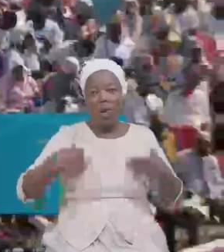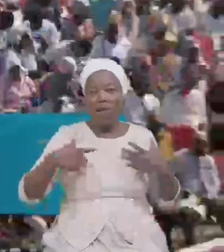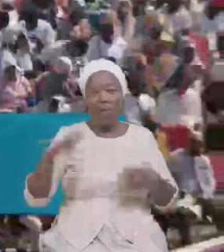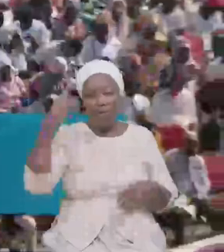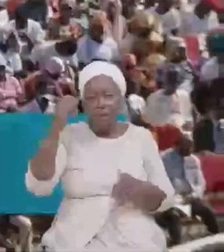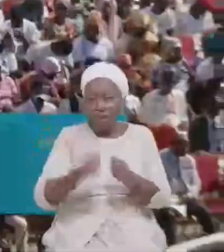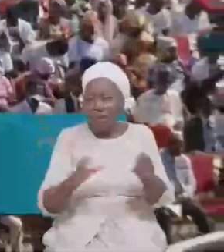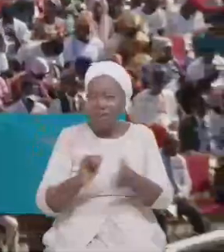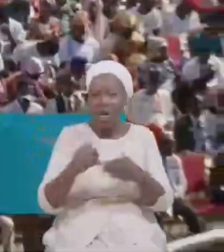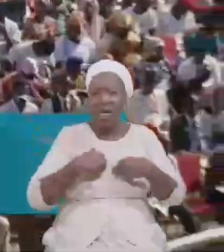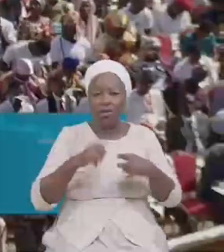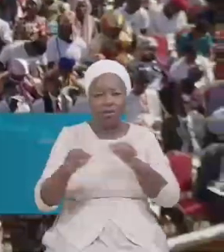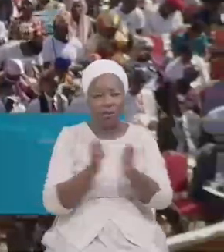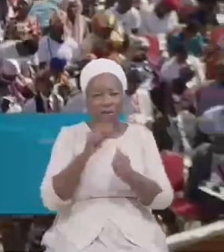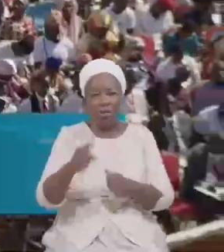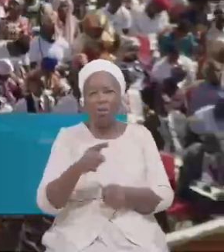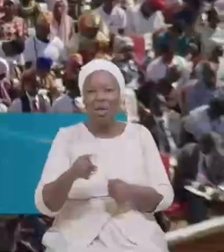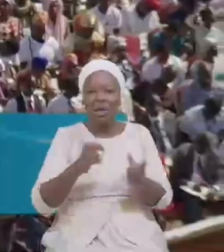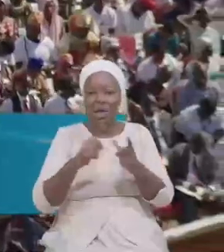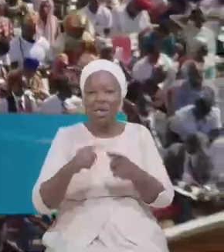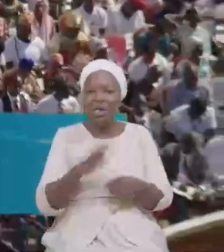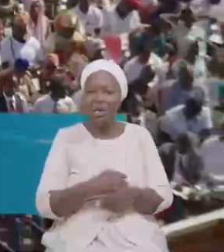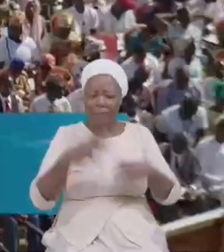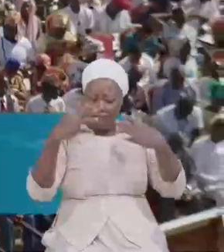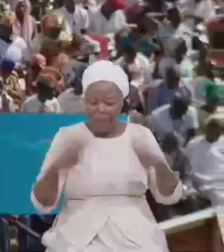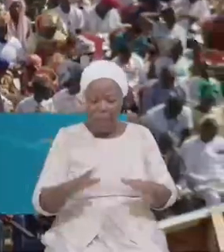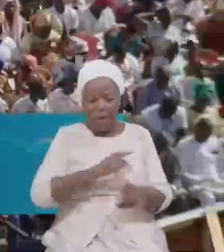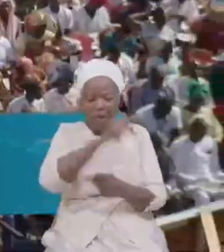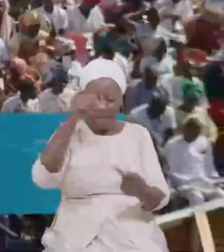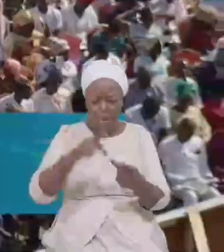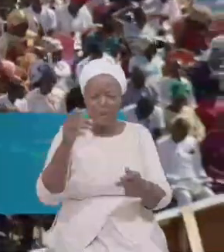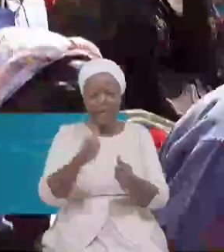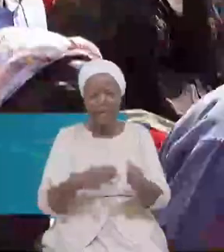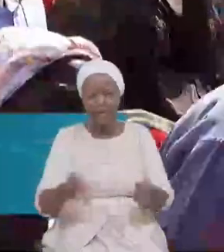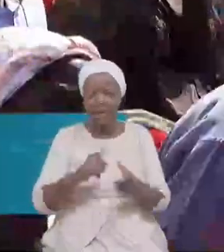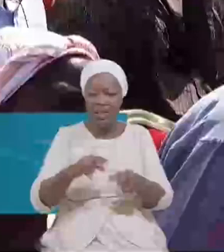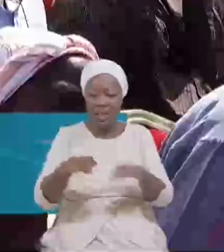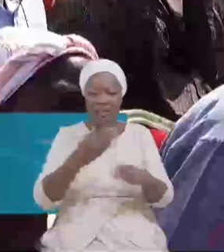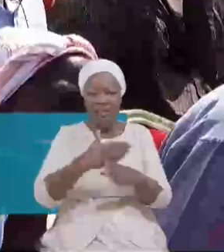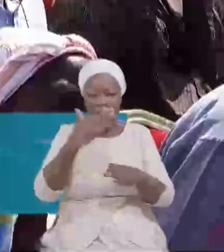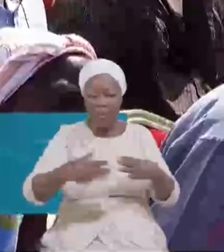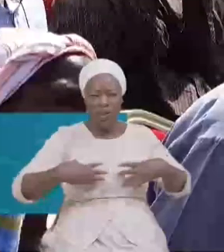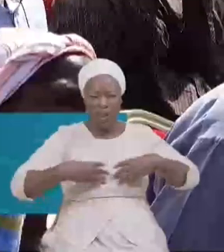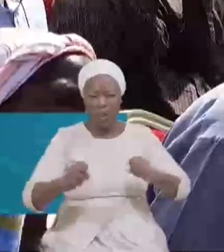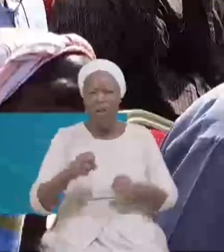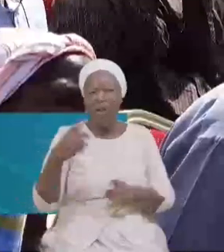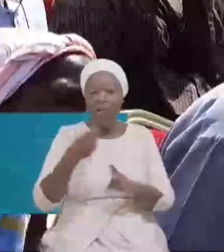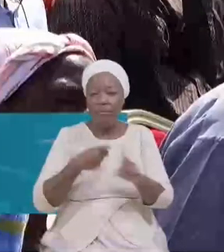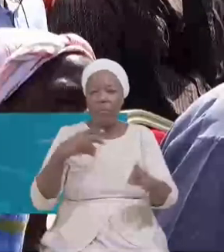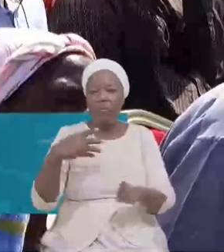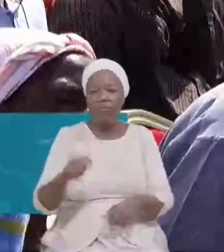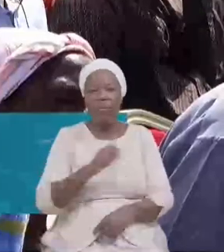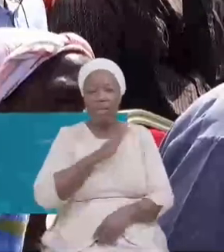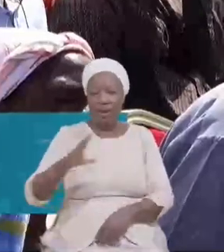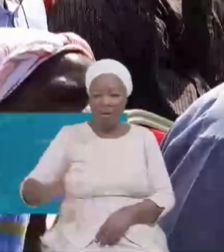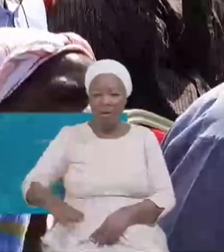te concerne, il parfait toutes choses. Il donne la cure complète de la part de